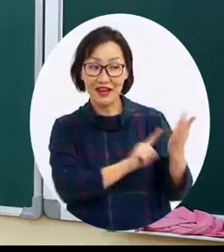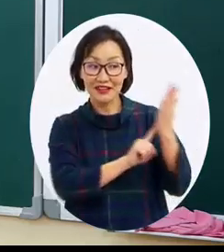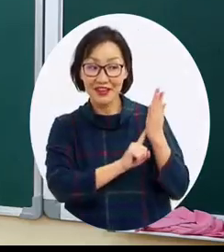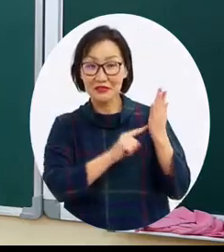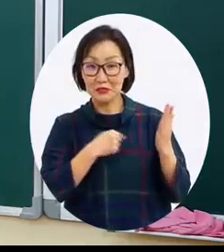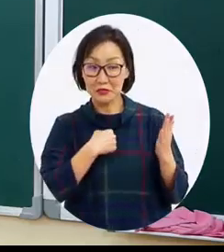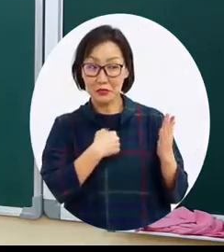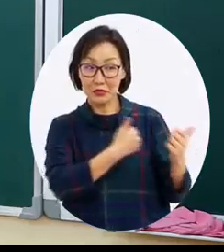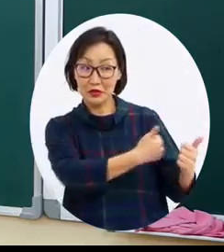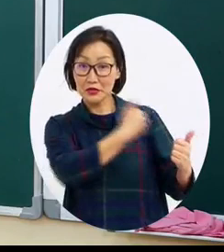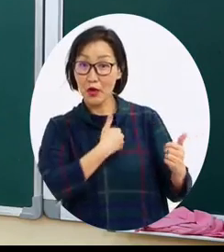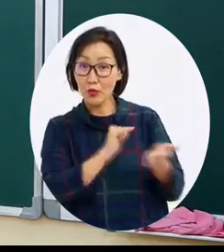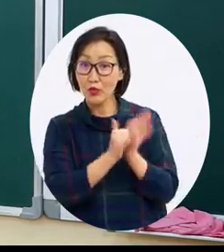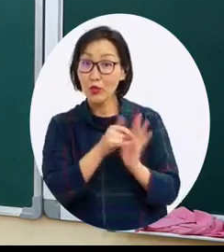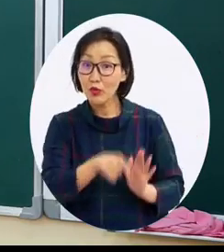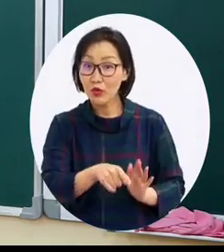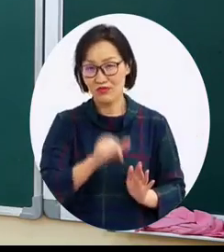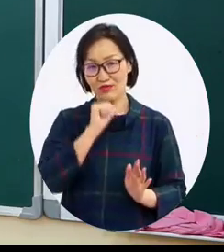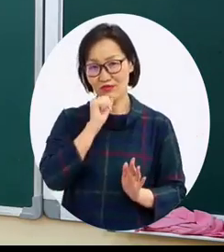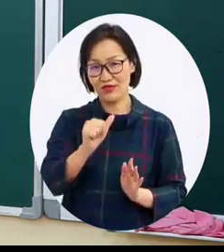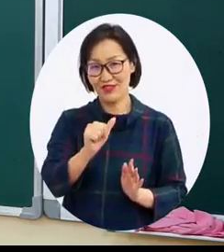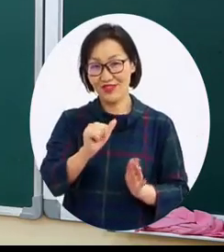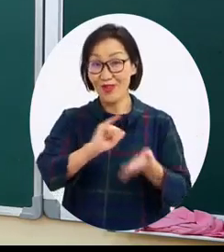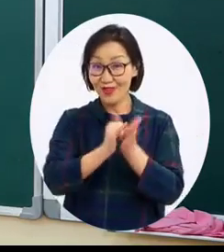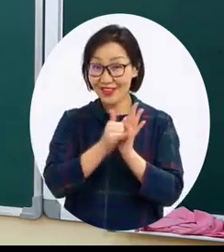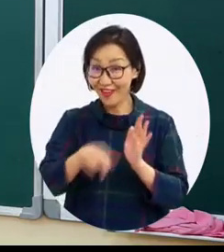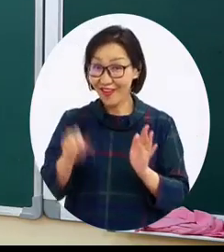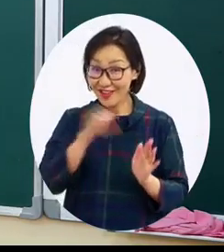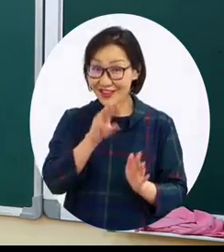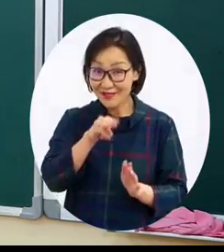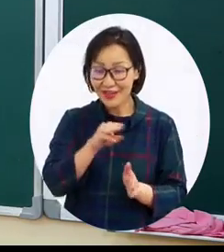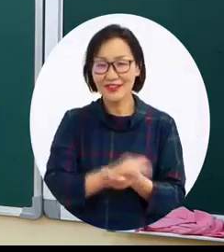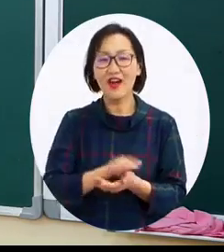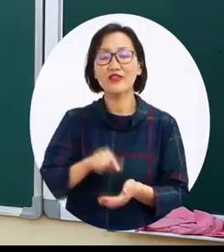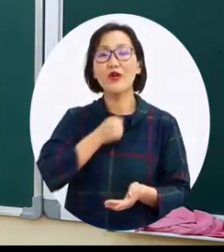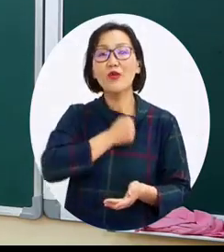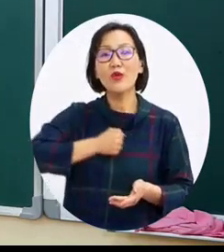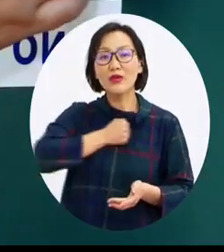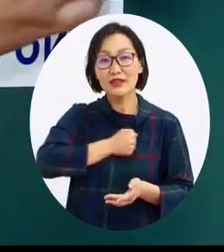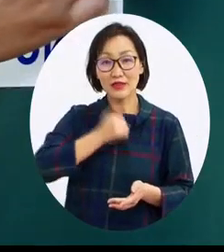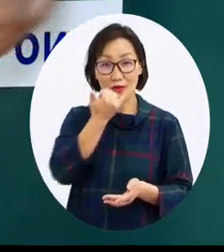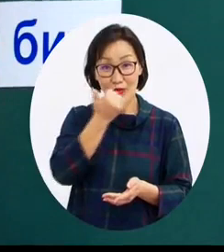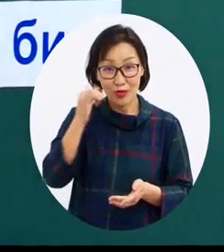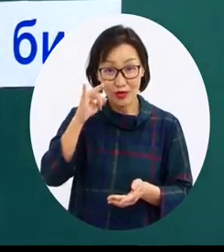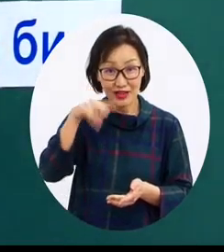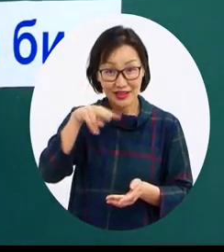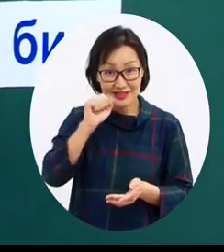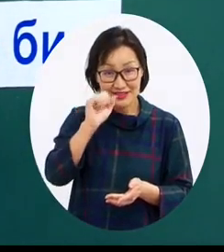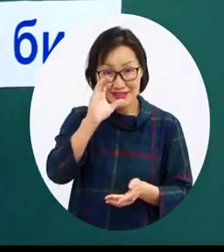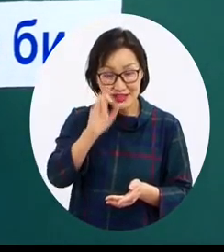утгаар оруулсан тийм ээ. За уурлсан. За томор гэлсэн учраас багш нь мөрийн ихэнд авчирлаа. Уурлсан